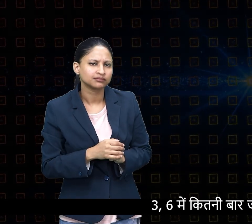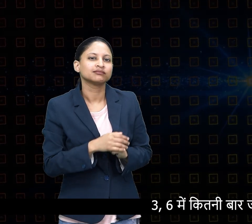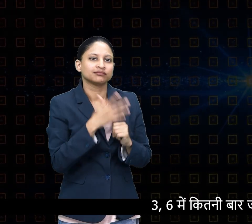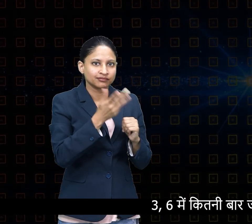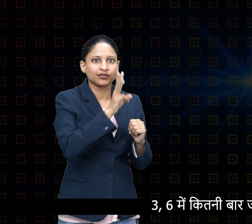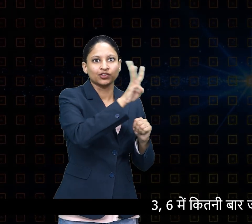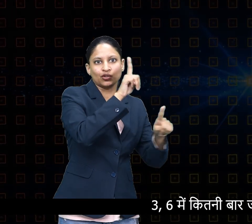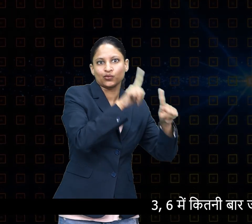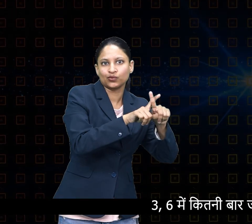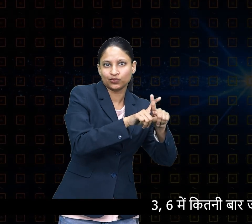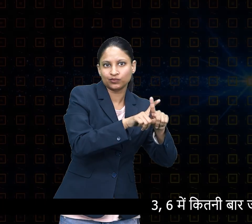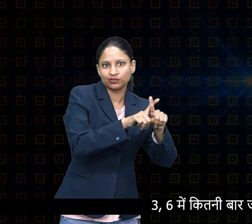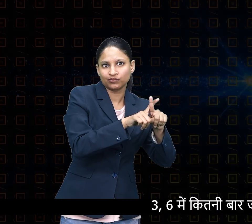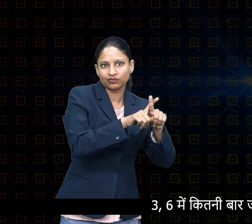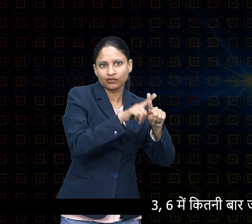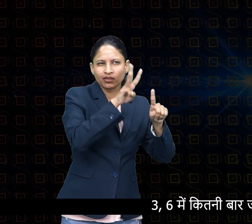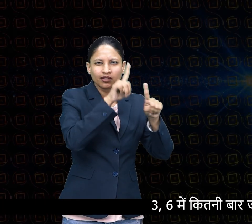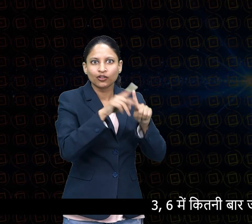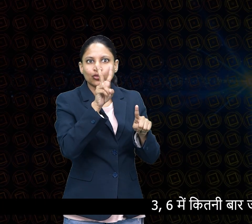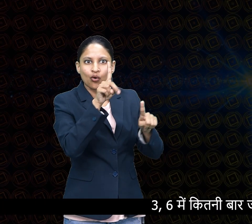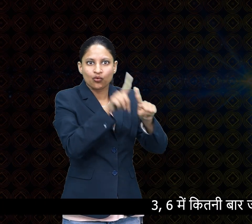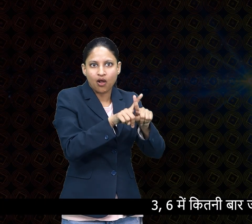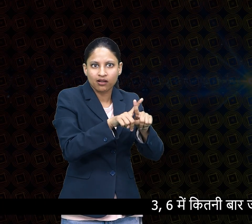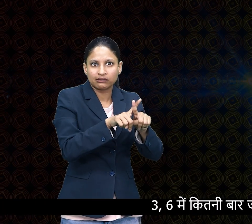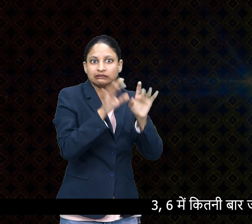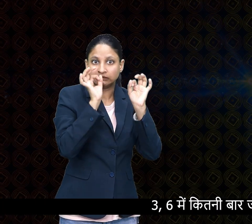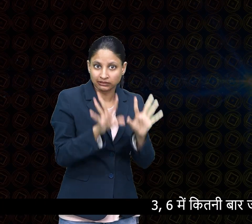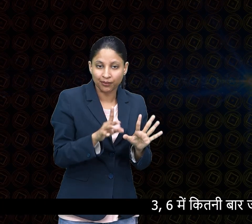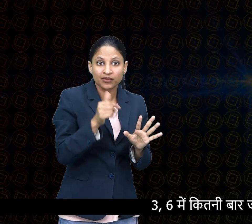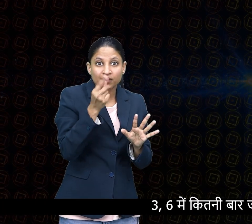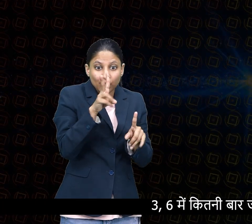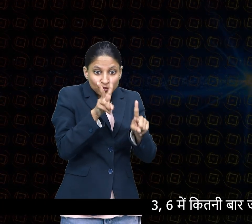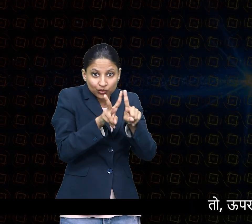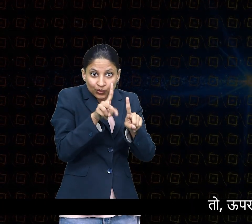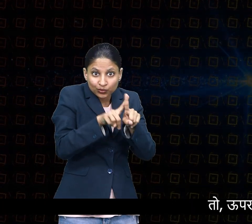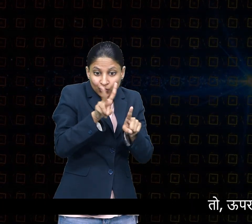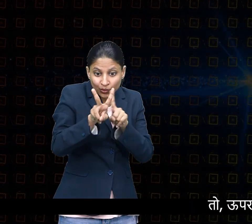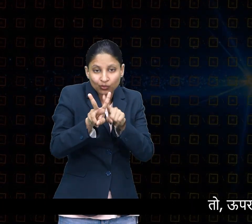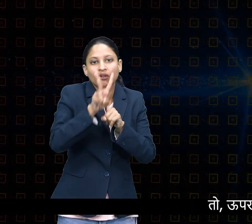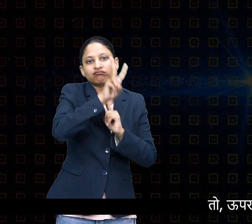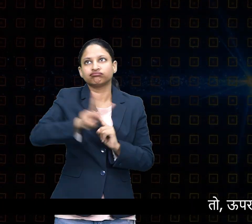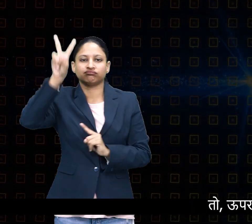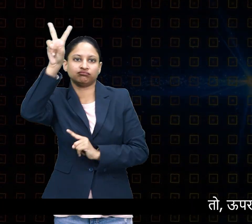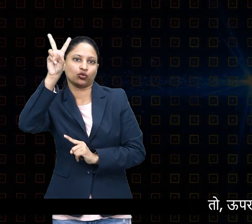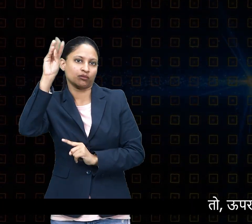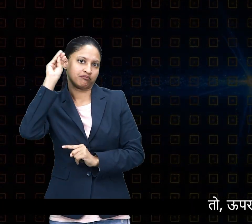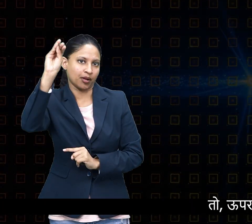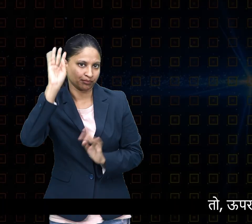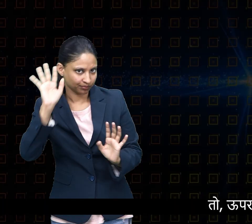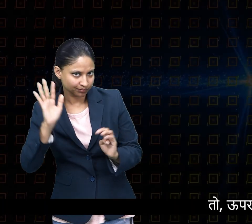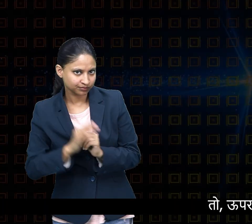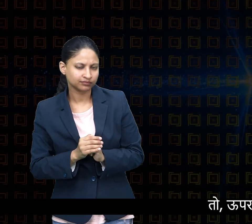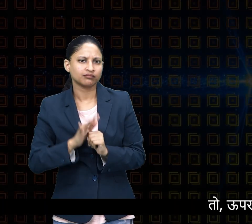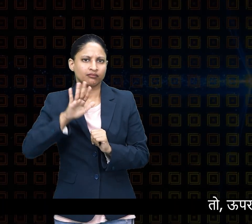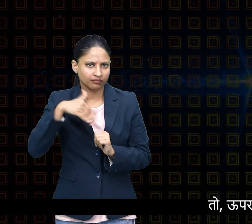3 6 में कितनी बार आता जाता है? ठीक 2 बार। तो ऊपर 2 लिखे।